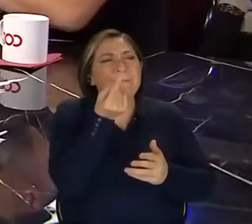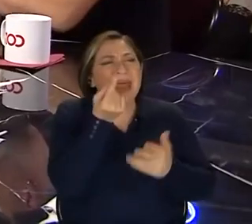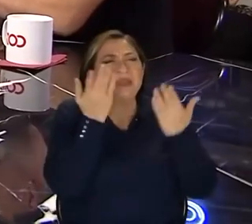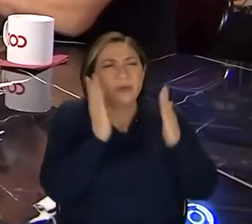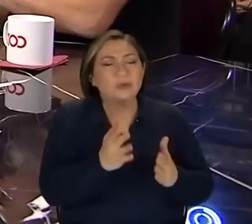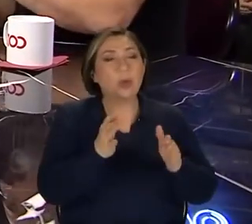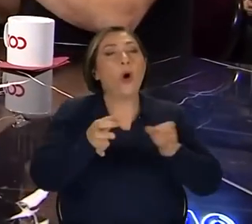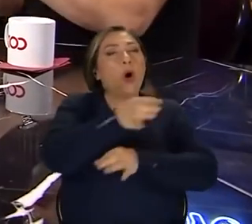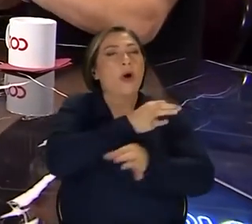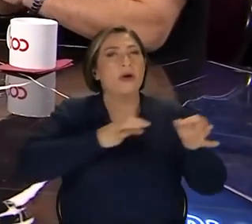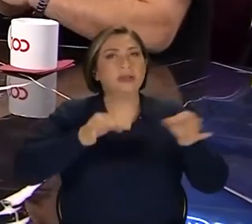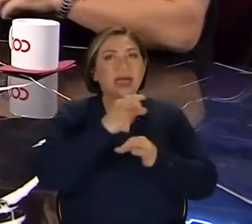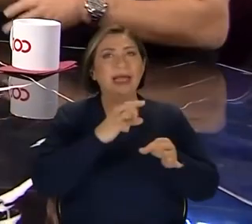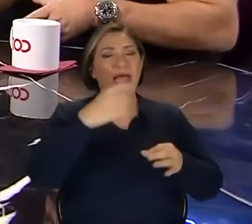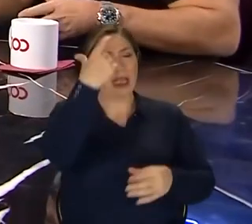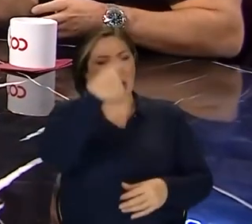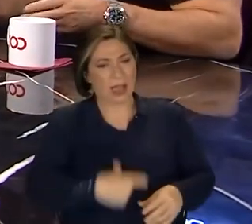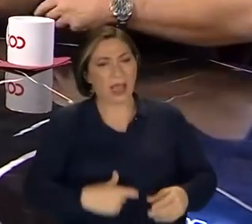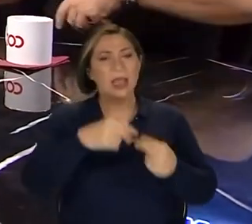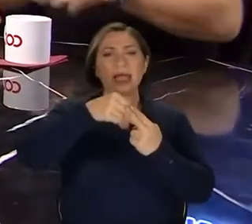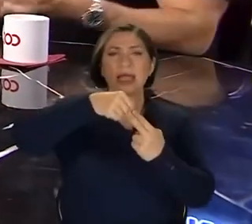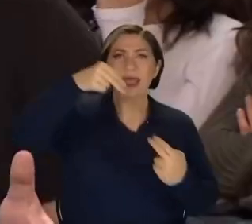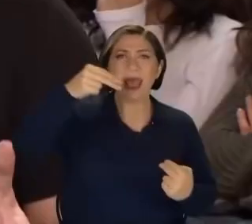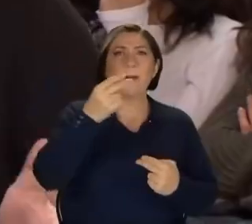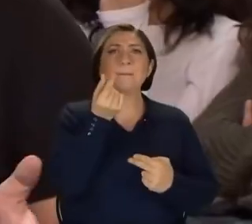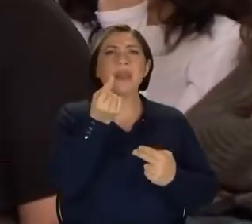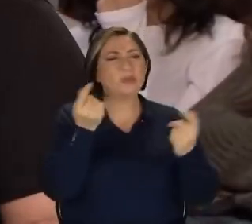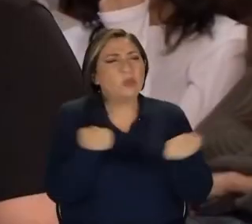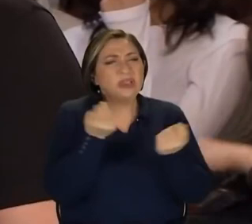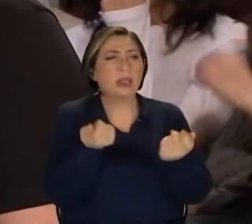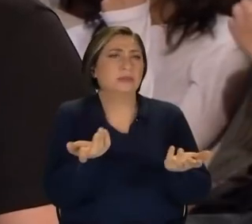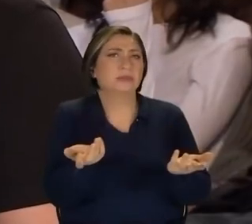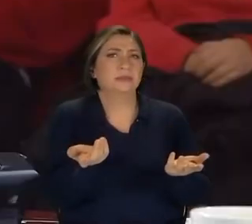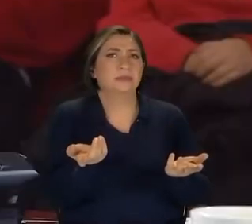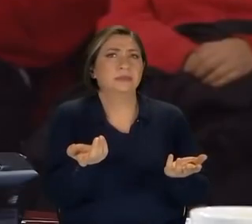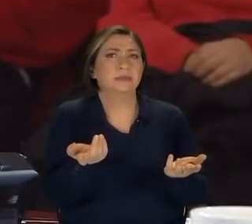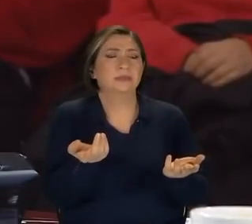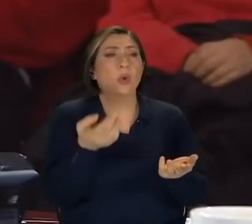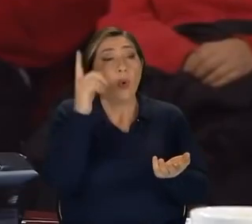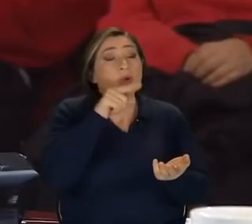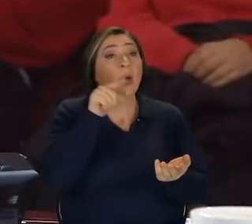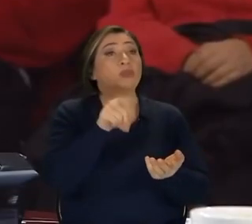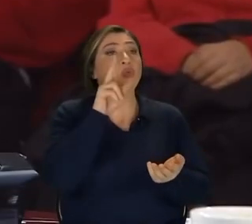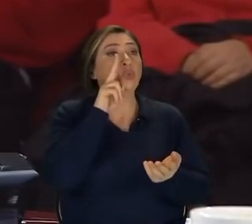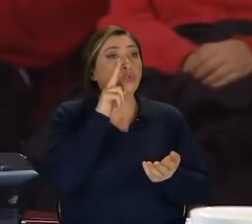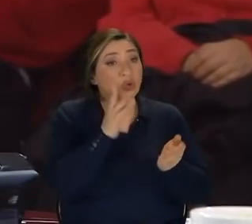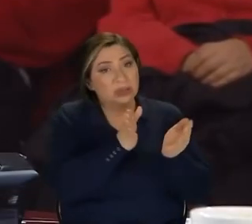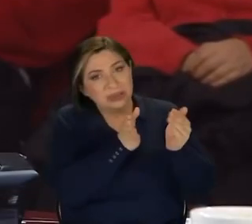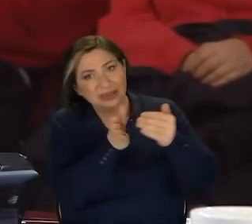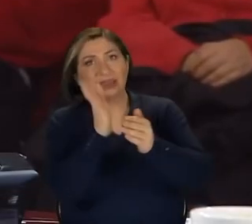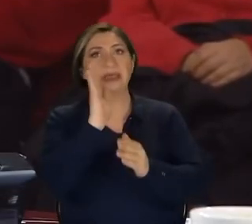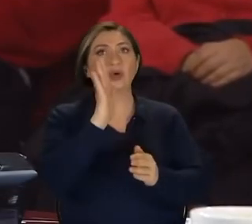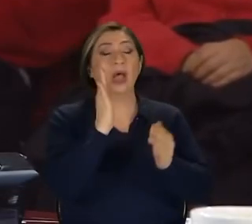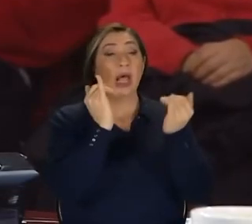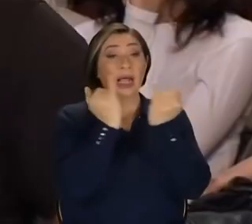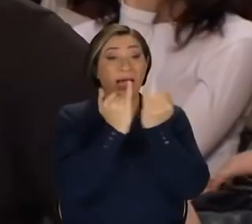olsun, prodüksiyonel, karakter, öyküsel. Ya biraz uğraşalım canım. Ondan bu neticeye evriliyor.